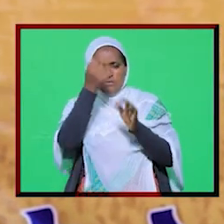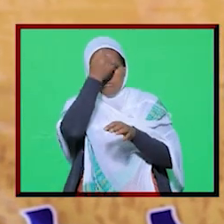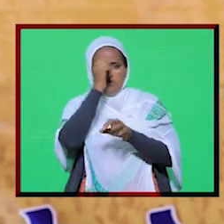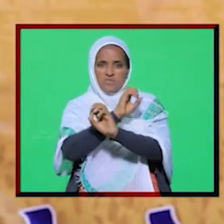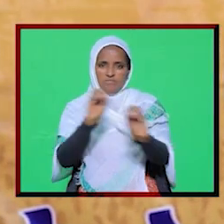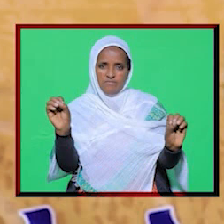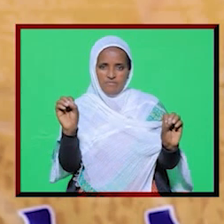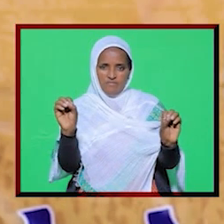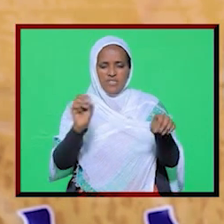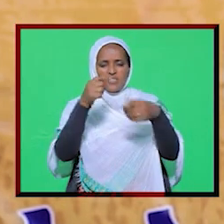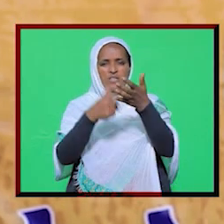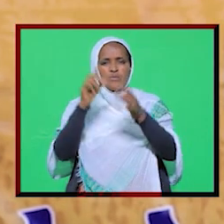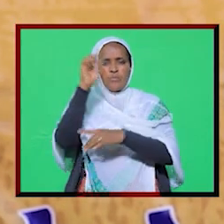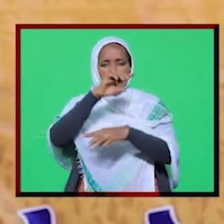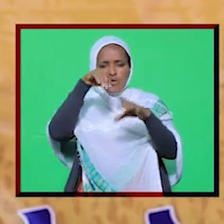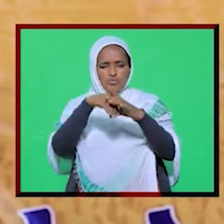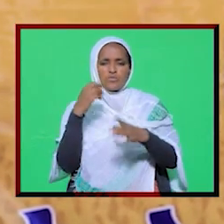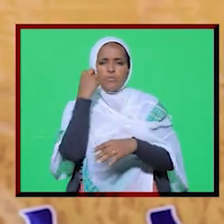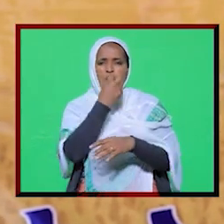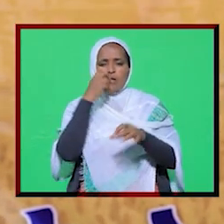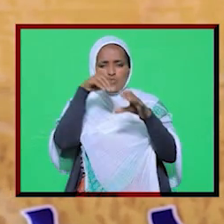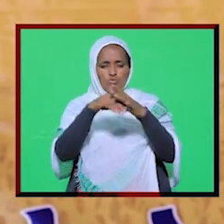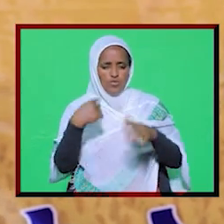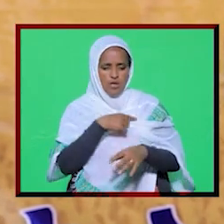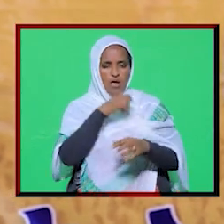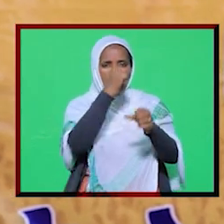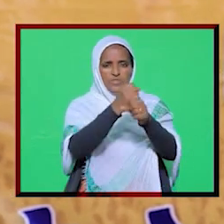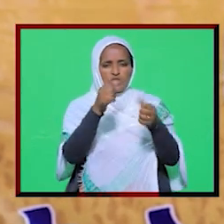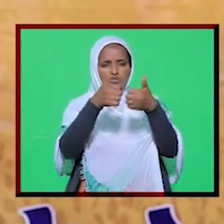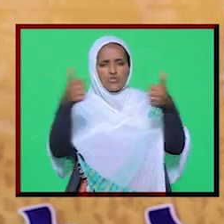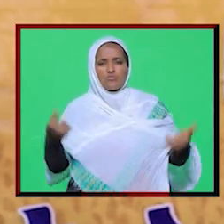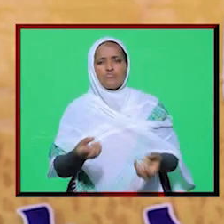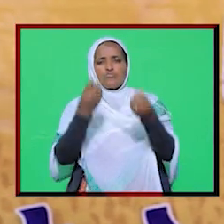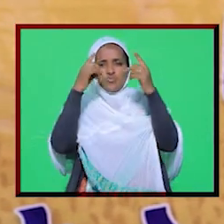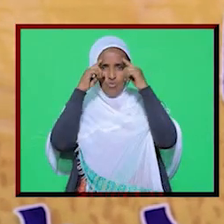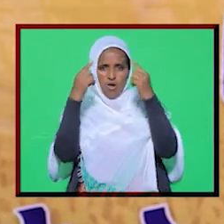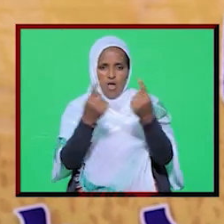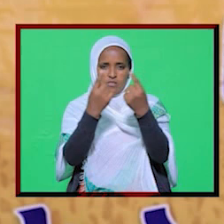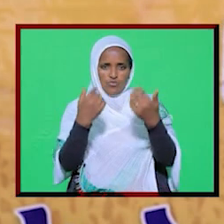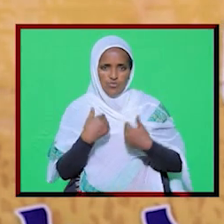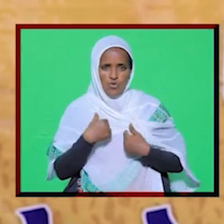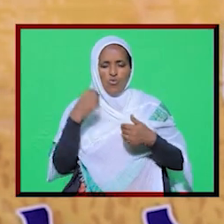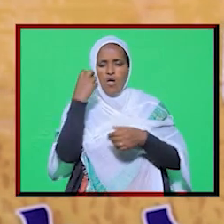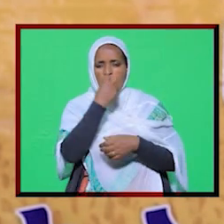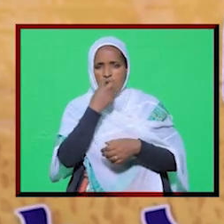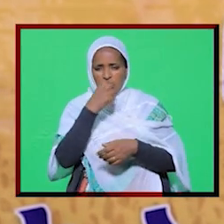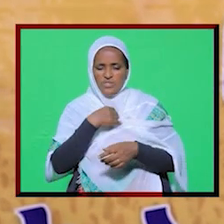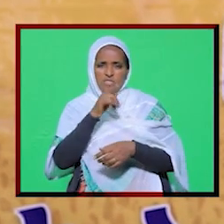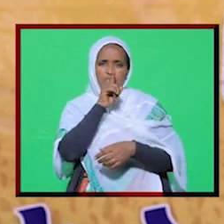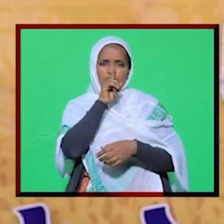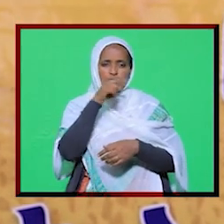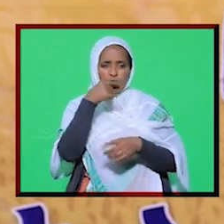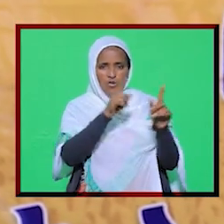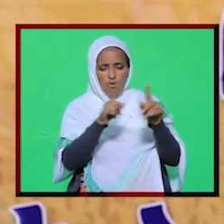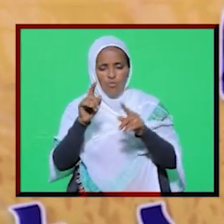ያውቅም ይላል። ስለዚህ በቀርኑስ ባንደበታችን የምንሰራቸው እጅግ ብዙ ኃጢያቶች አሉ። አንደበታችን ዝም ቢል